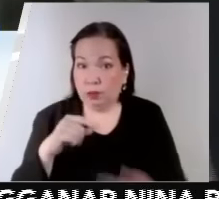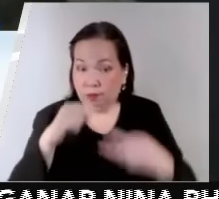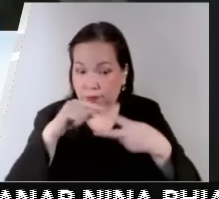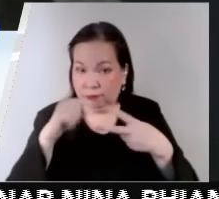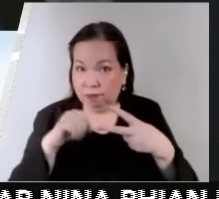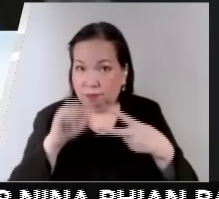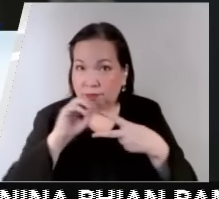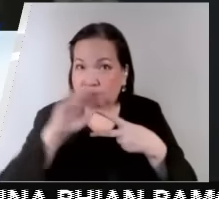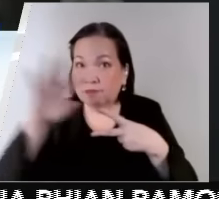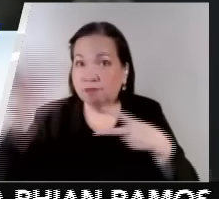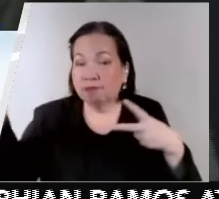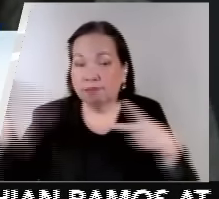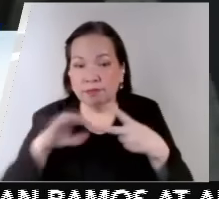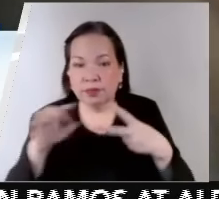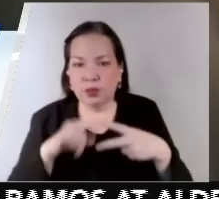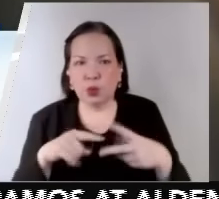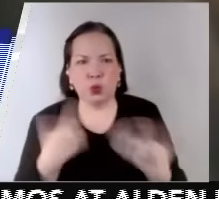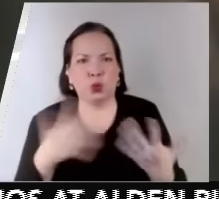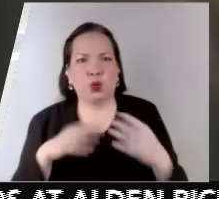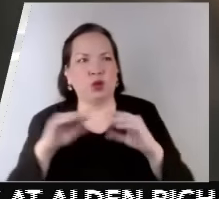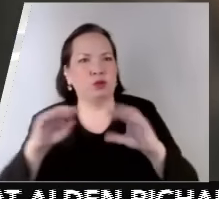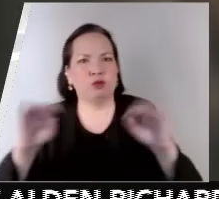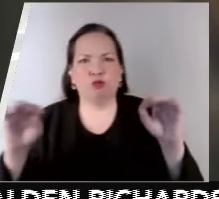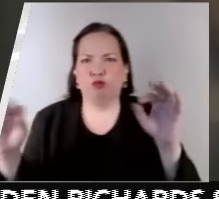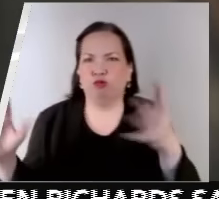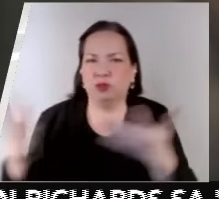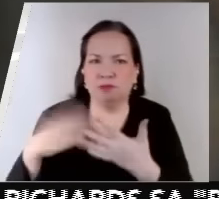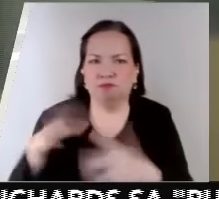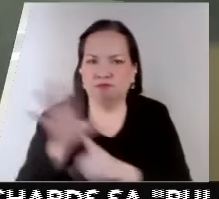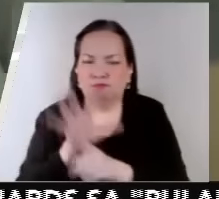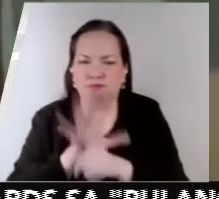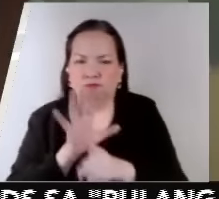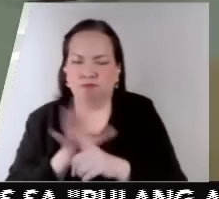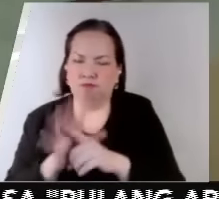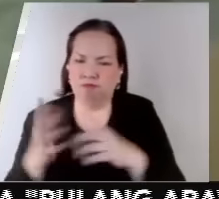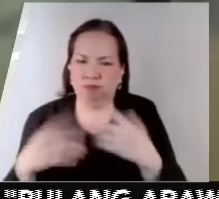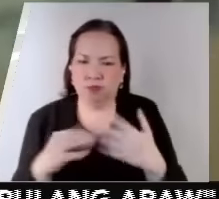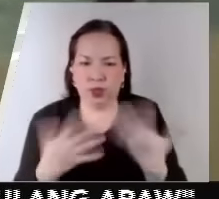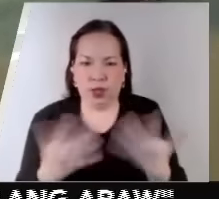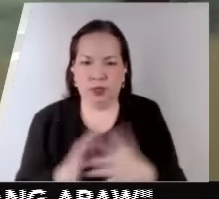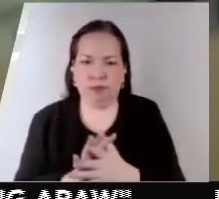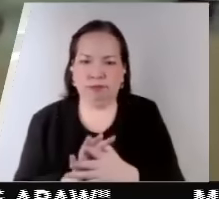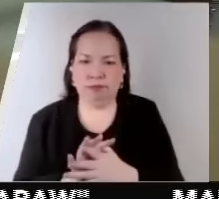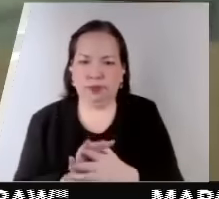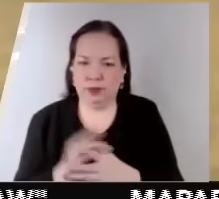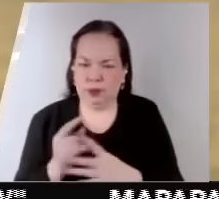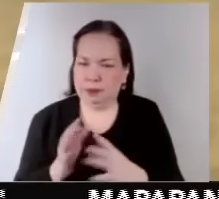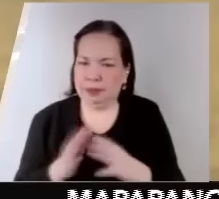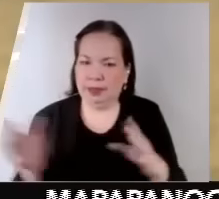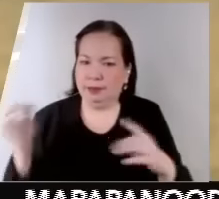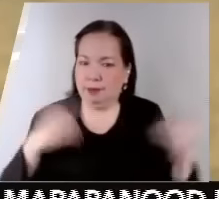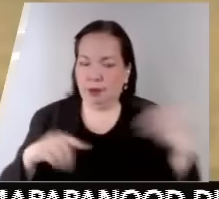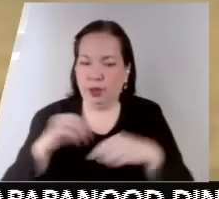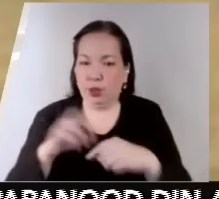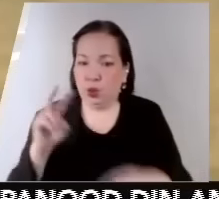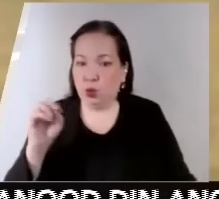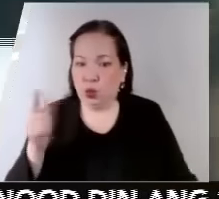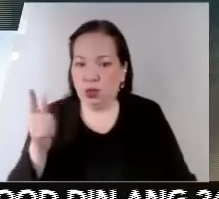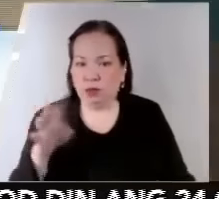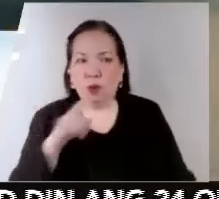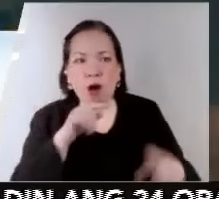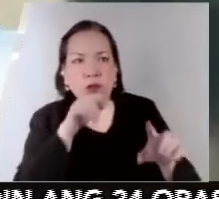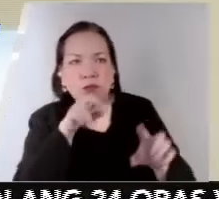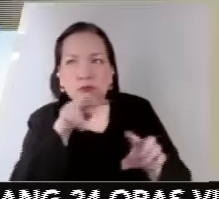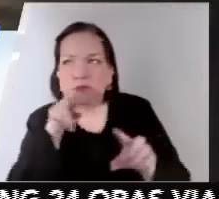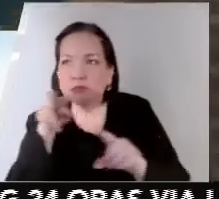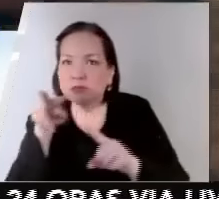ang biggest family drama of 2024. Mula sa cinematography, wardrobe,